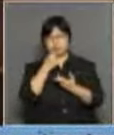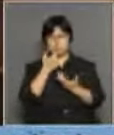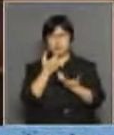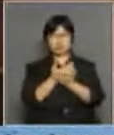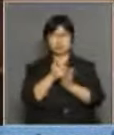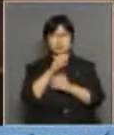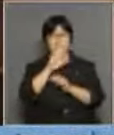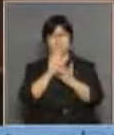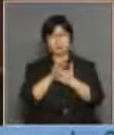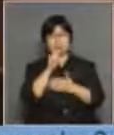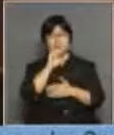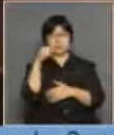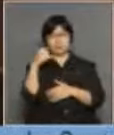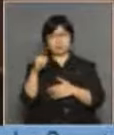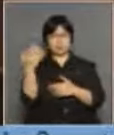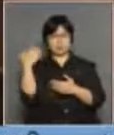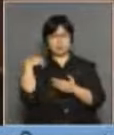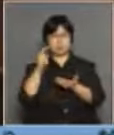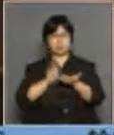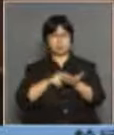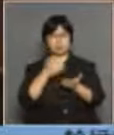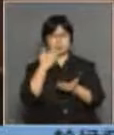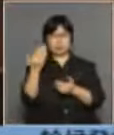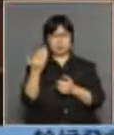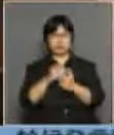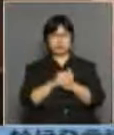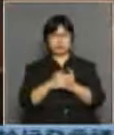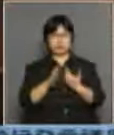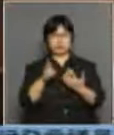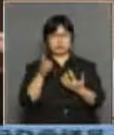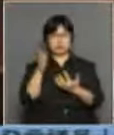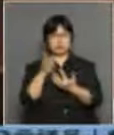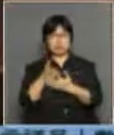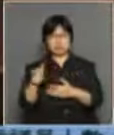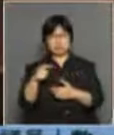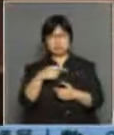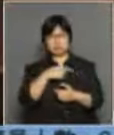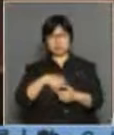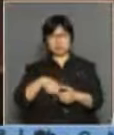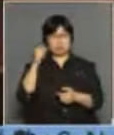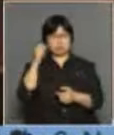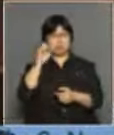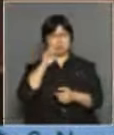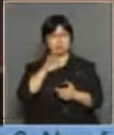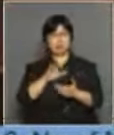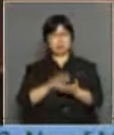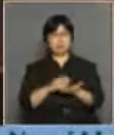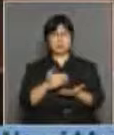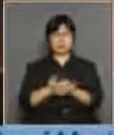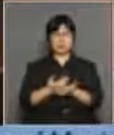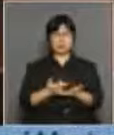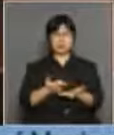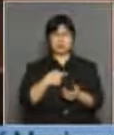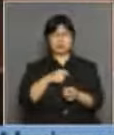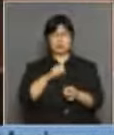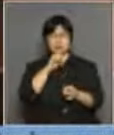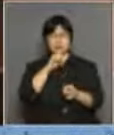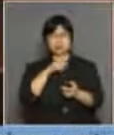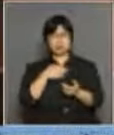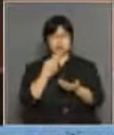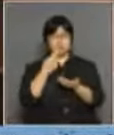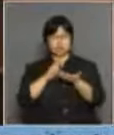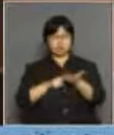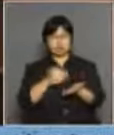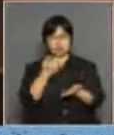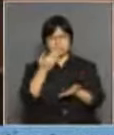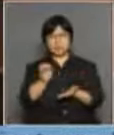講得嘅會收信嘅以前但係而家我哋直播啦我見啲議員啲女議員都係咁講大鑊啊咁樣都冇嘟佢啊冇收信啊